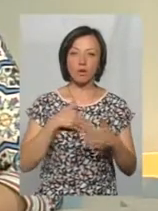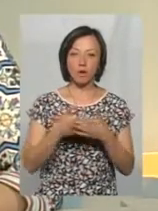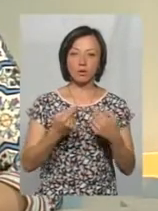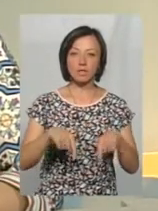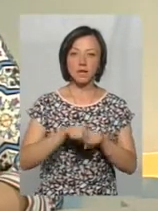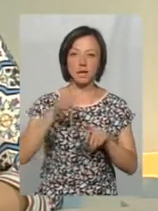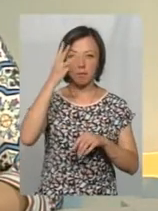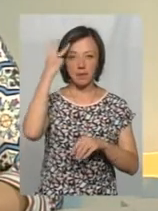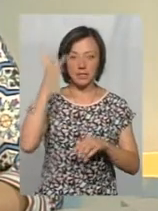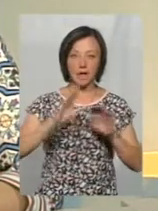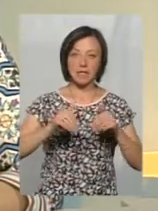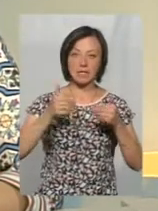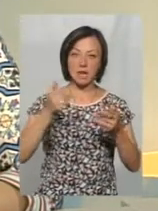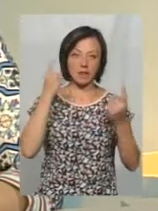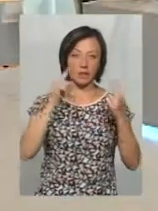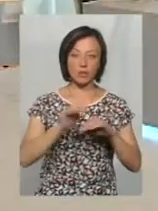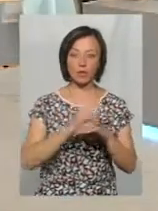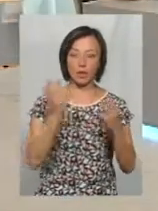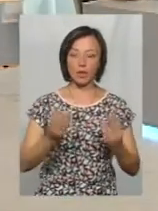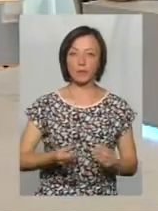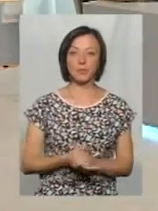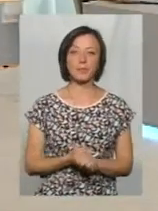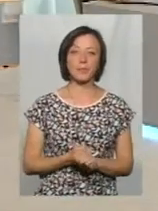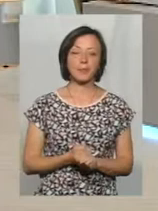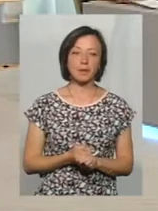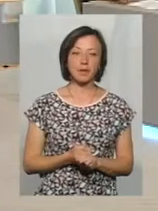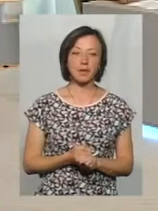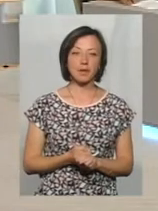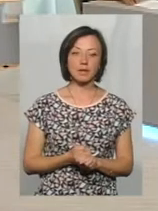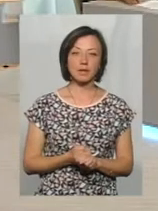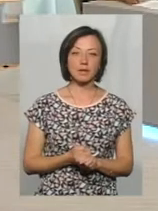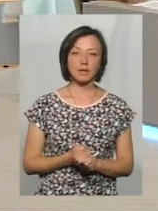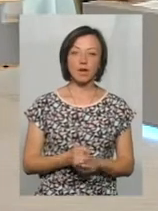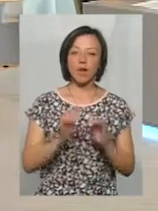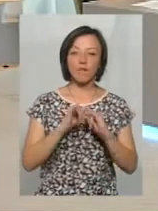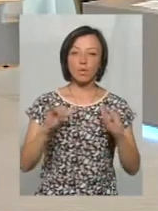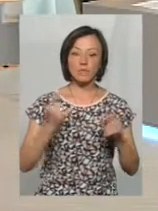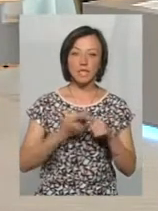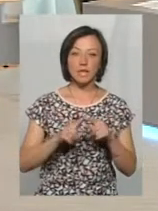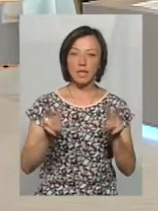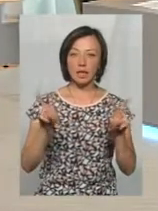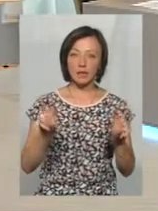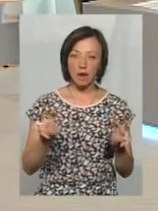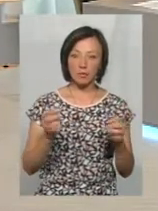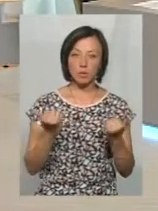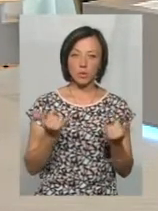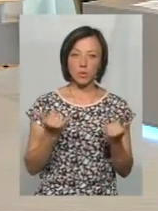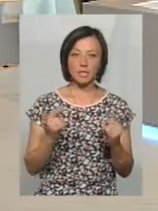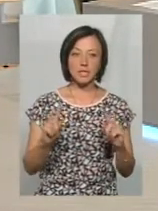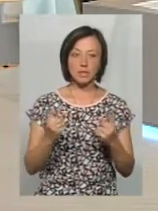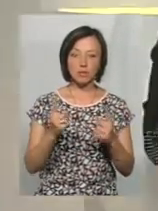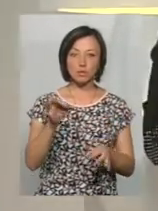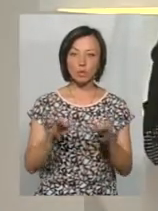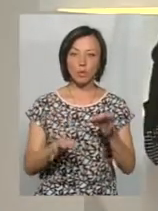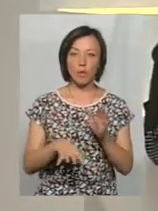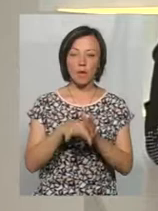«Хмельницька ініціатива». Доброго дня. В розвиток цієї теми сьогодні затриманим у суді